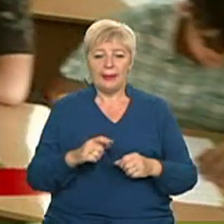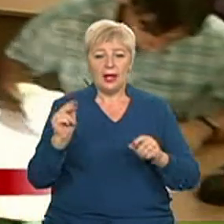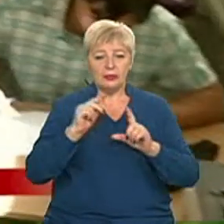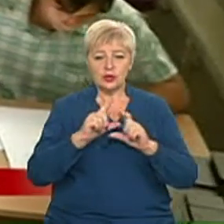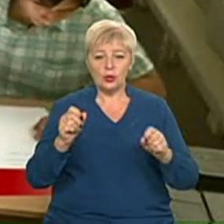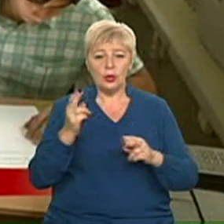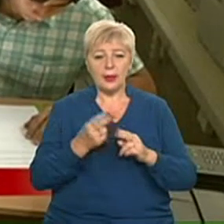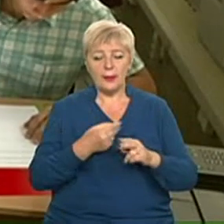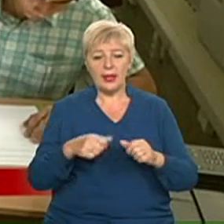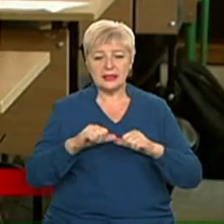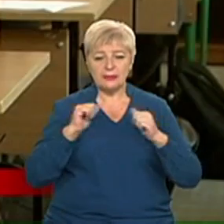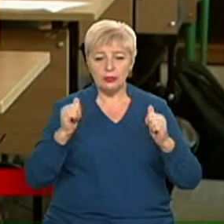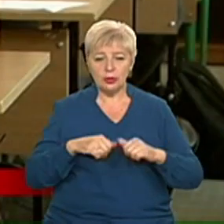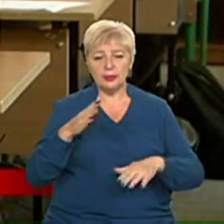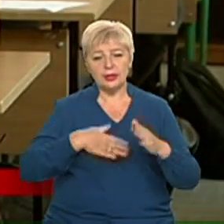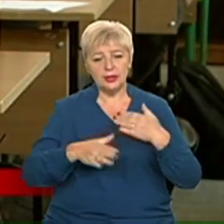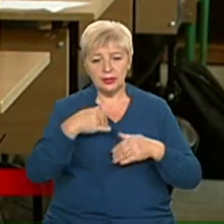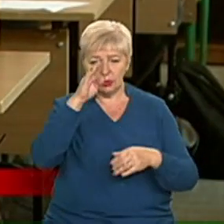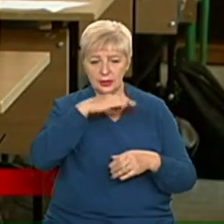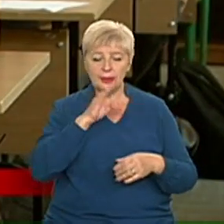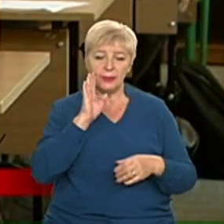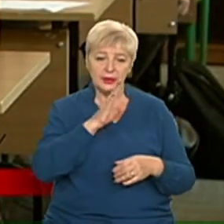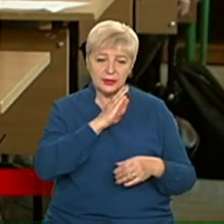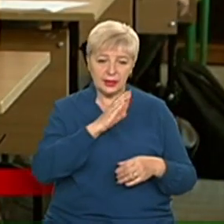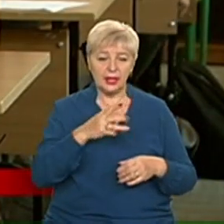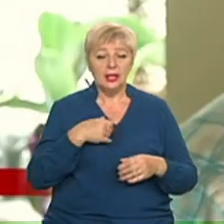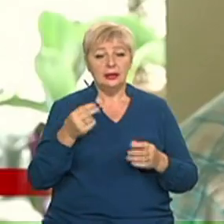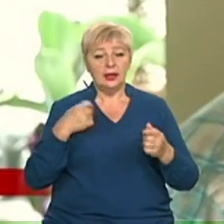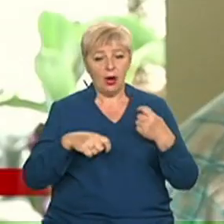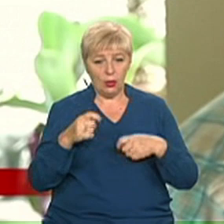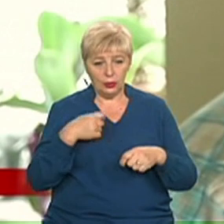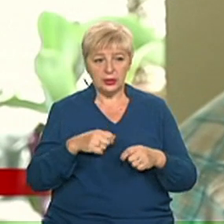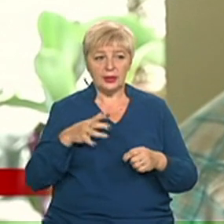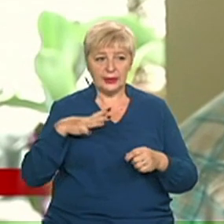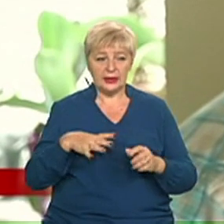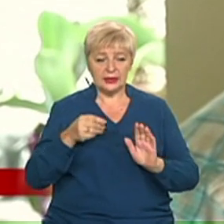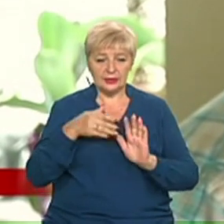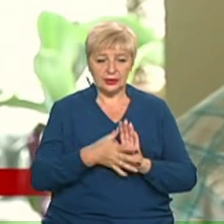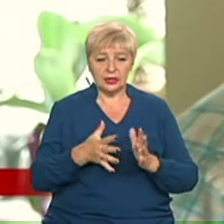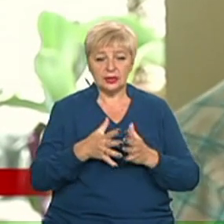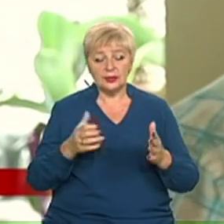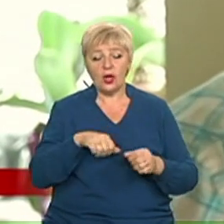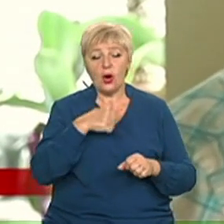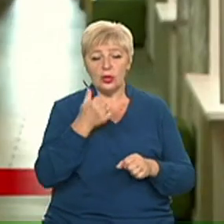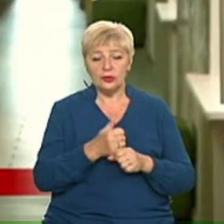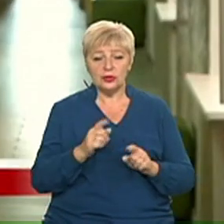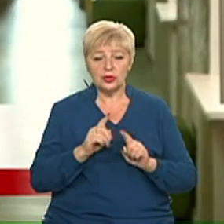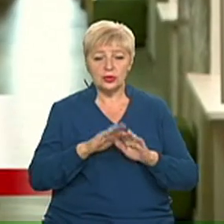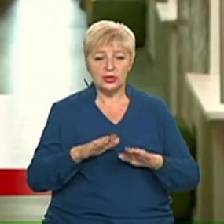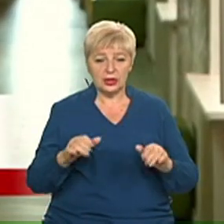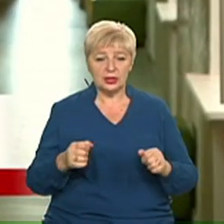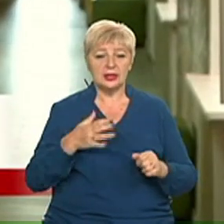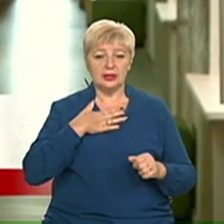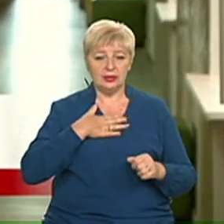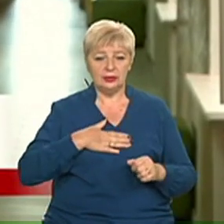форми радіють і батьки. На одяг, звісно, доведеться витрачати більше, та головне, що діти задоволені. Довольні